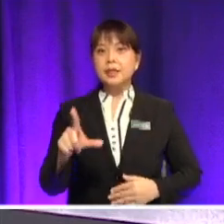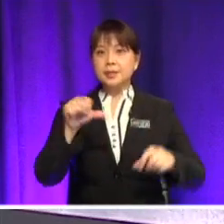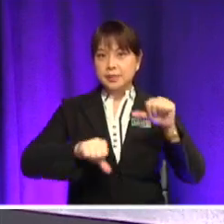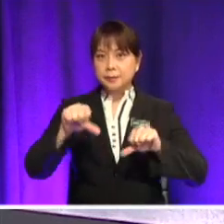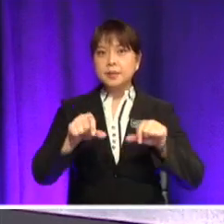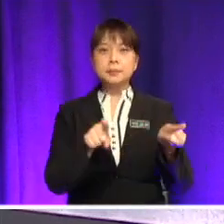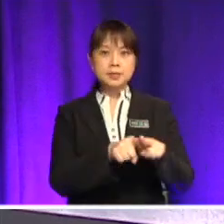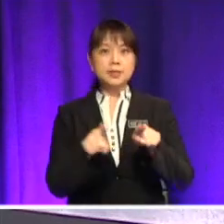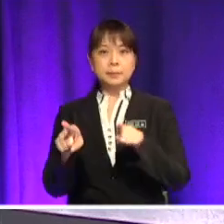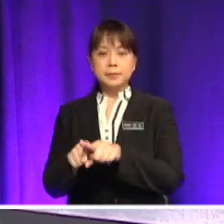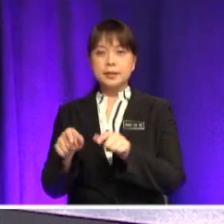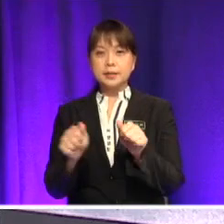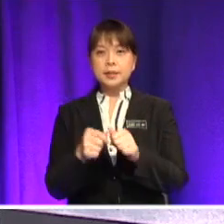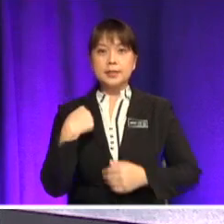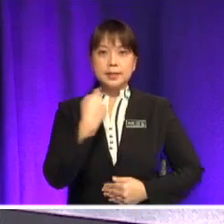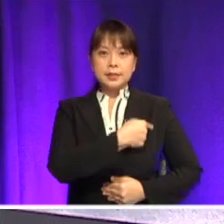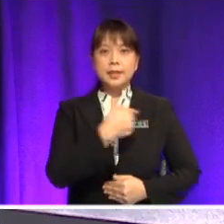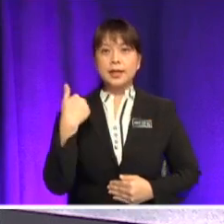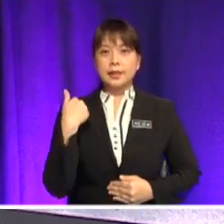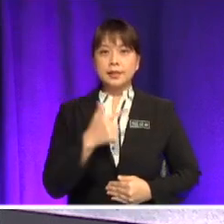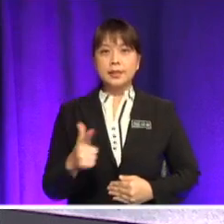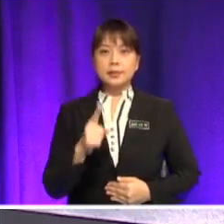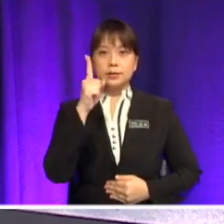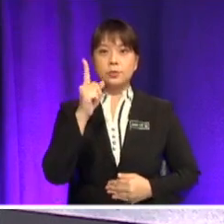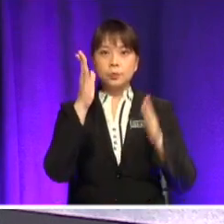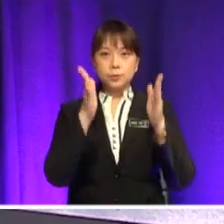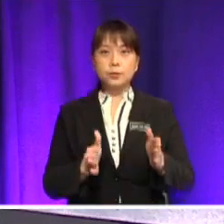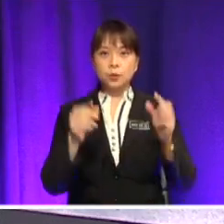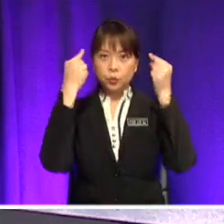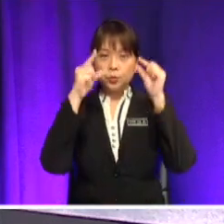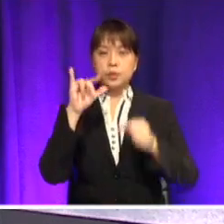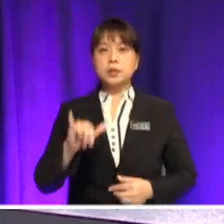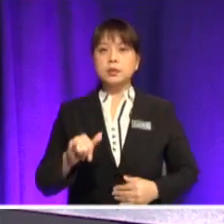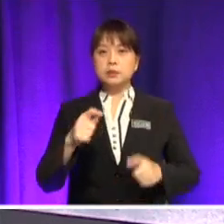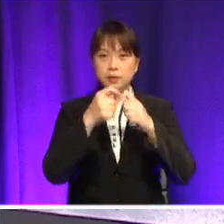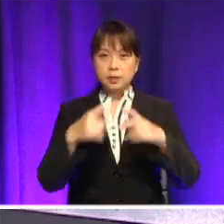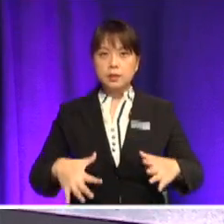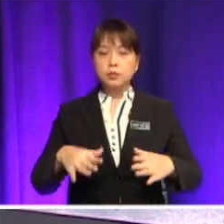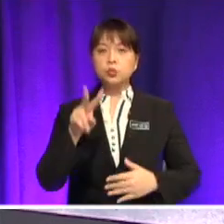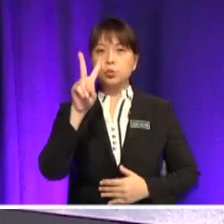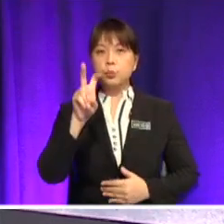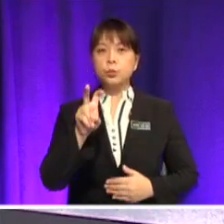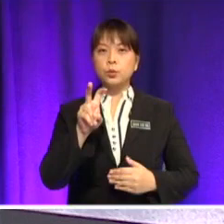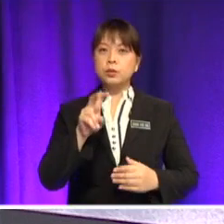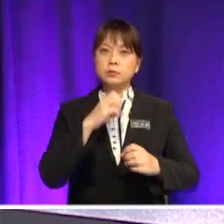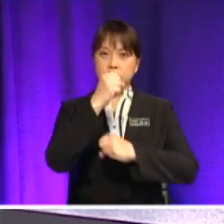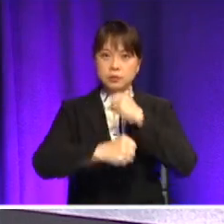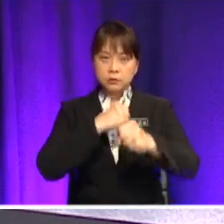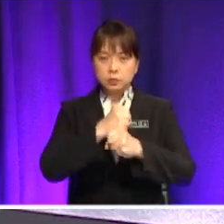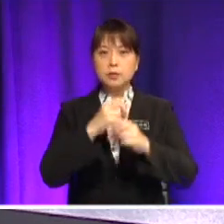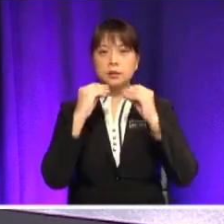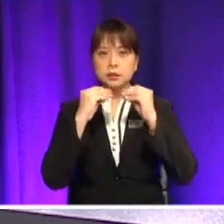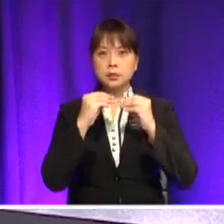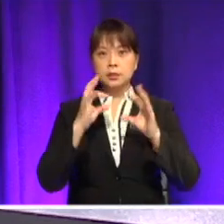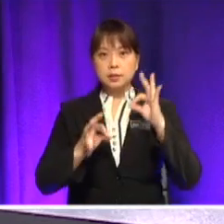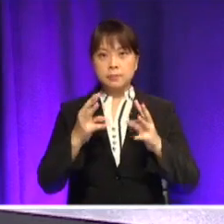saya hari ini adalah seorang guru yang hampir 20 tahun pengalaman mengajar kalian enggak tahu siapa guru itu